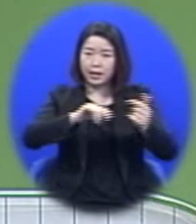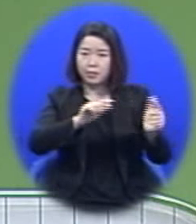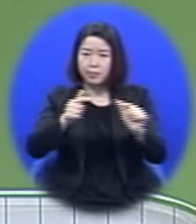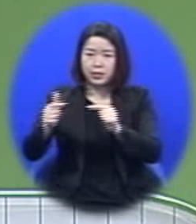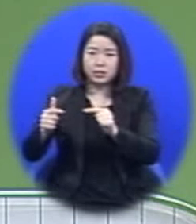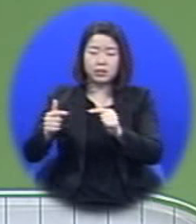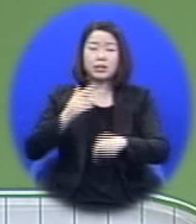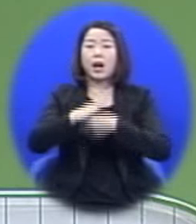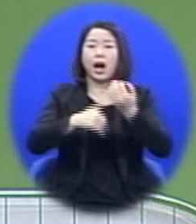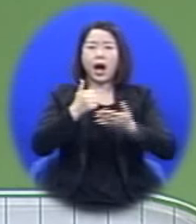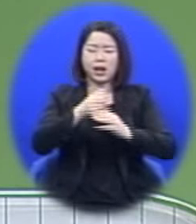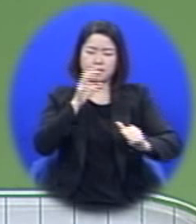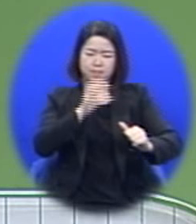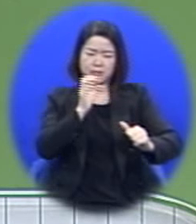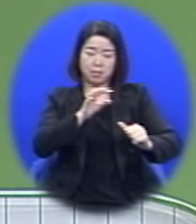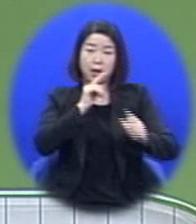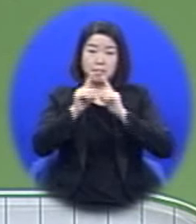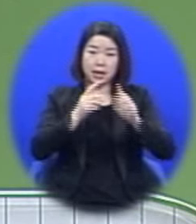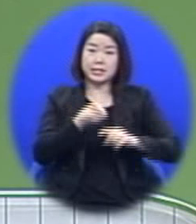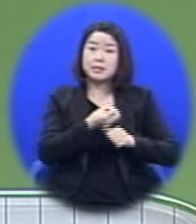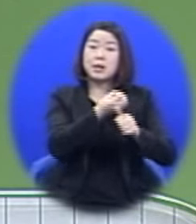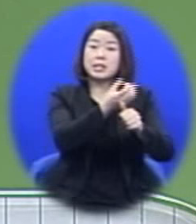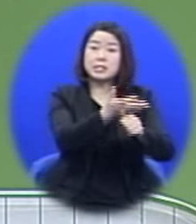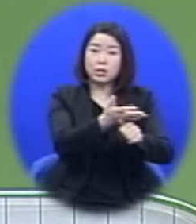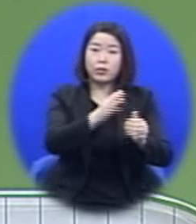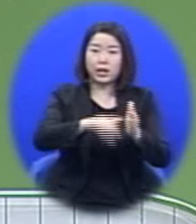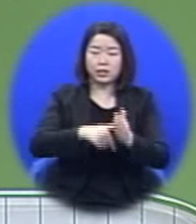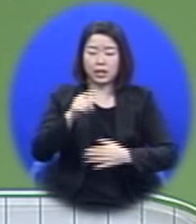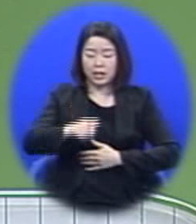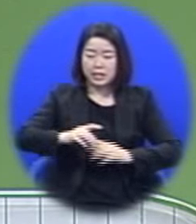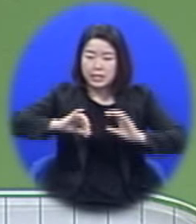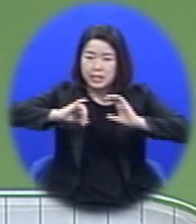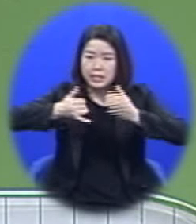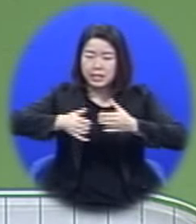하나님의 책망의 말씀을 전할 때 이 세상의